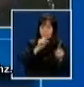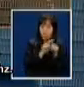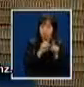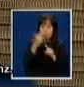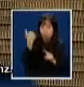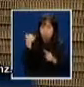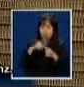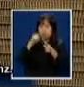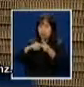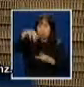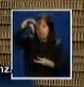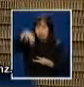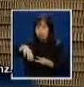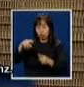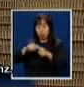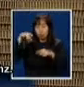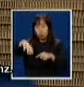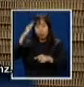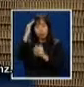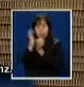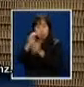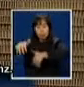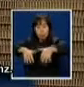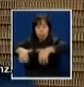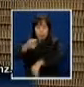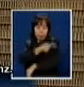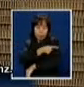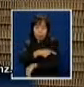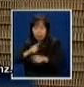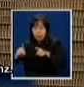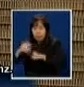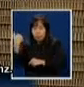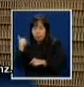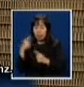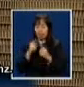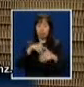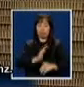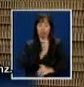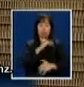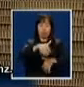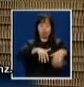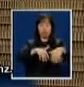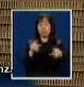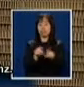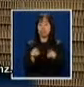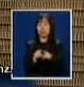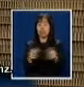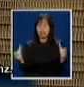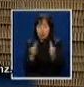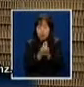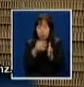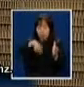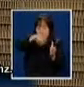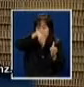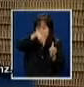สายตำรวจมีตำรวจชั้นประทวนด้วยแล้วก็จะมีผู้ทรงคุณวุฒิจากภาคประชาชนระวังเป็นอย่างยิ่งครับว่ากลไก